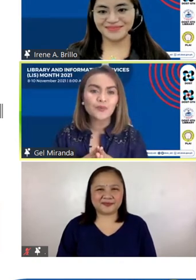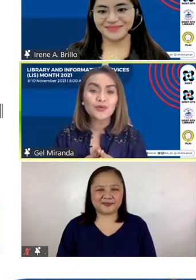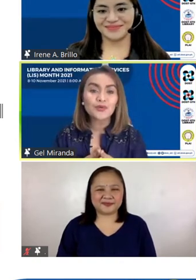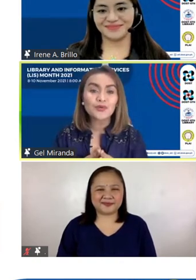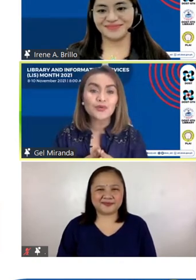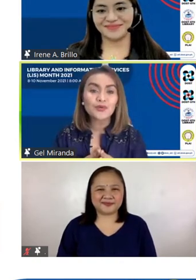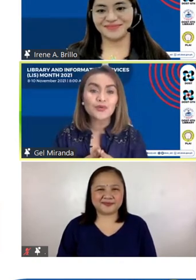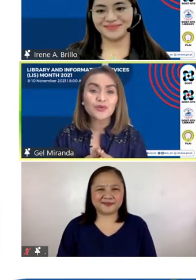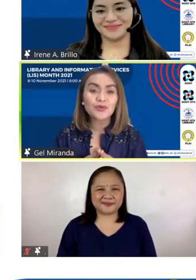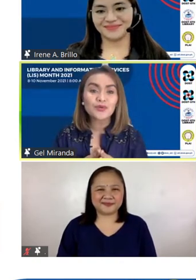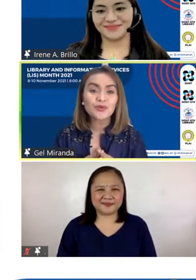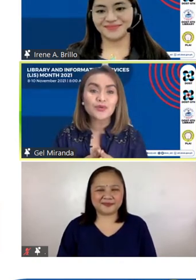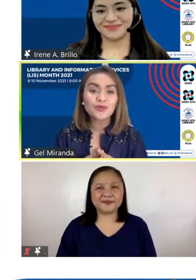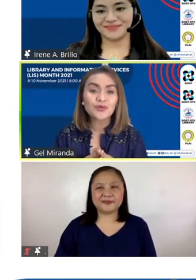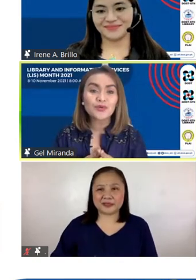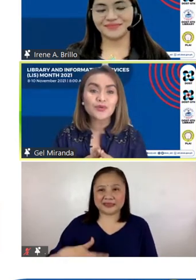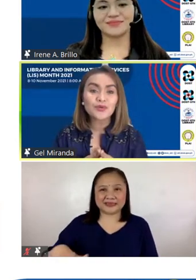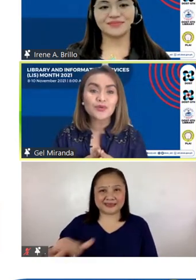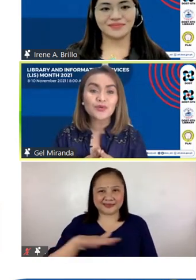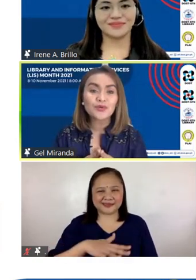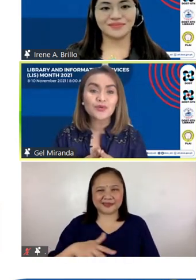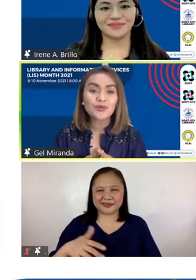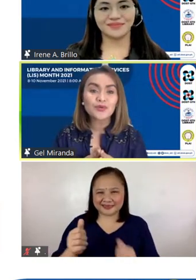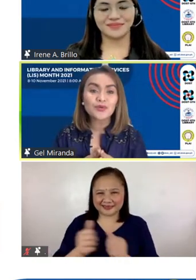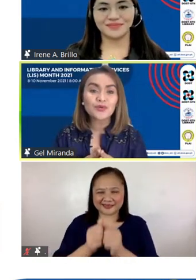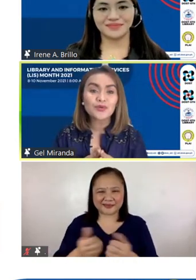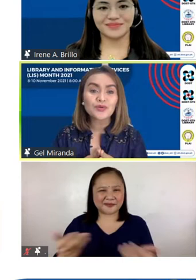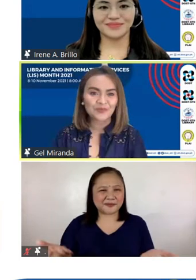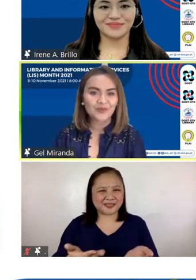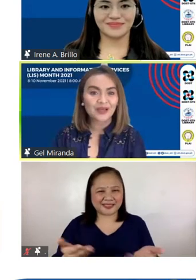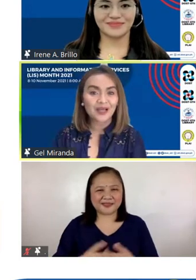So, dun po sa ating mga kasama dito na